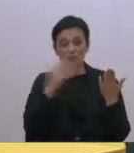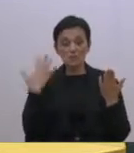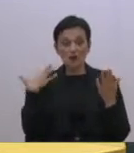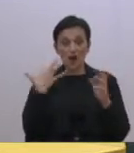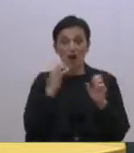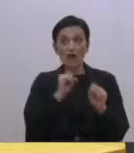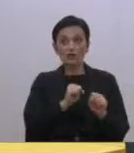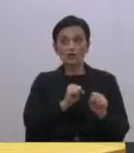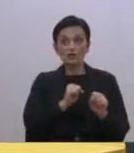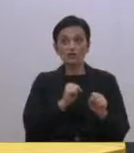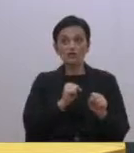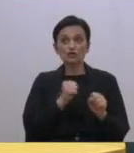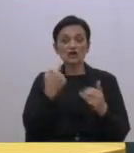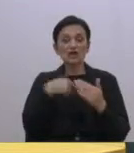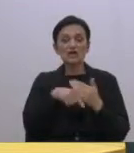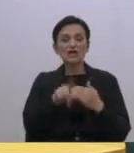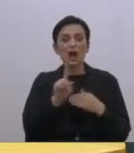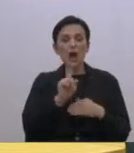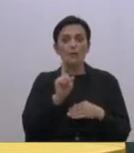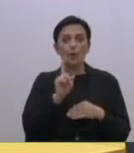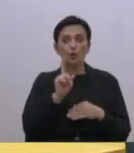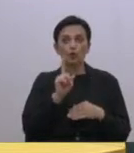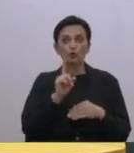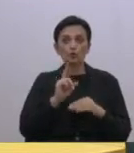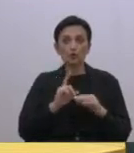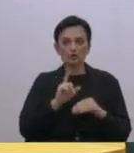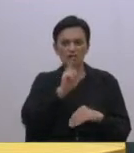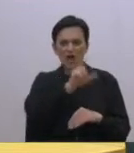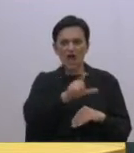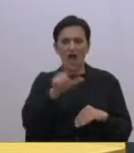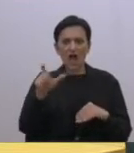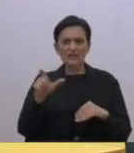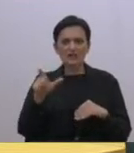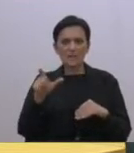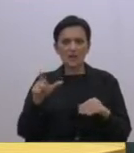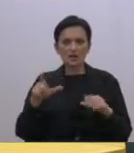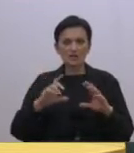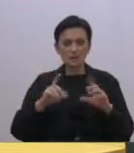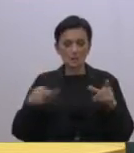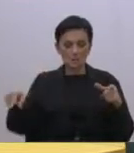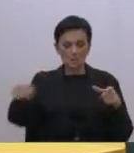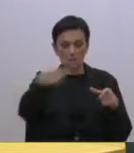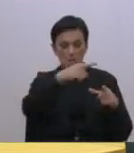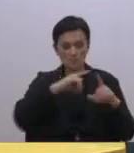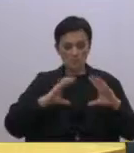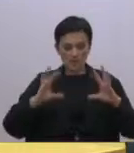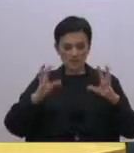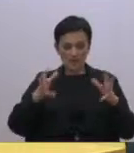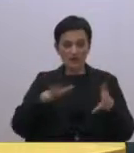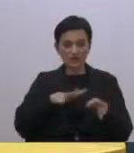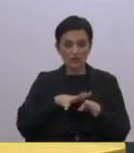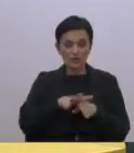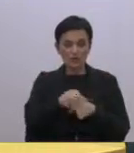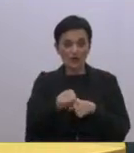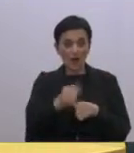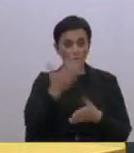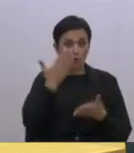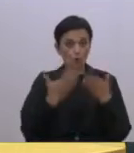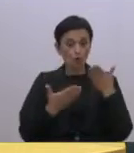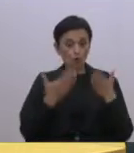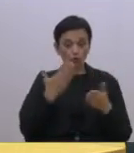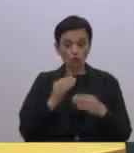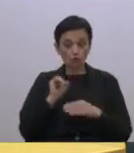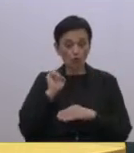გამოდის, რომ ჩვენ ადამიანები პლანეტას ფაქტიურად ვანადგურებთ და ეხლა თუ ჩვენ არ შევწყვიტებთ რაღაცნაირად ამ პლანეტის